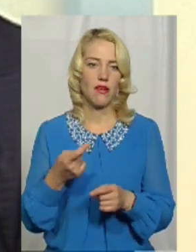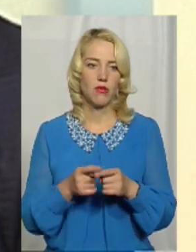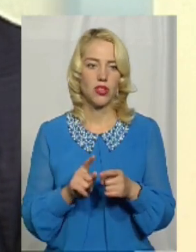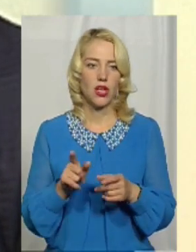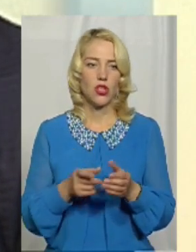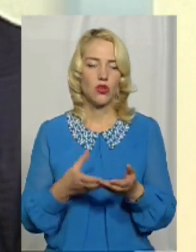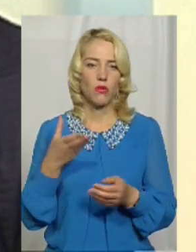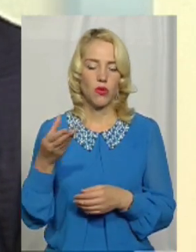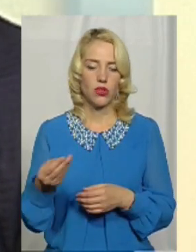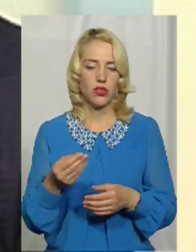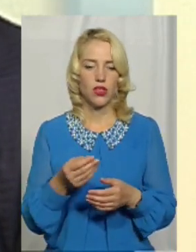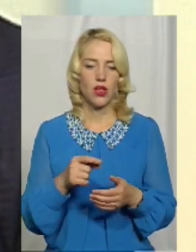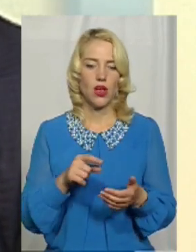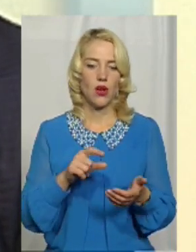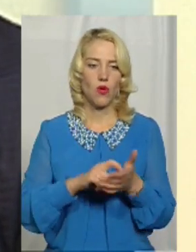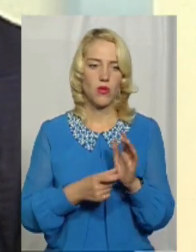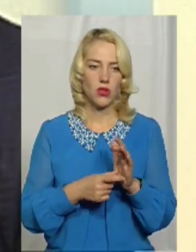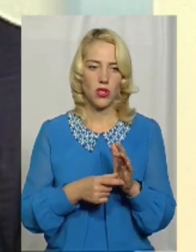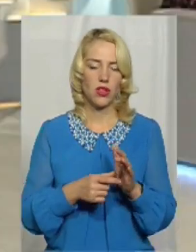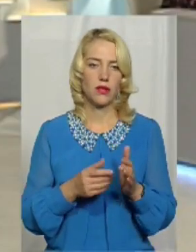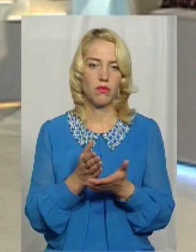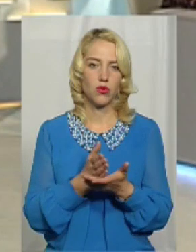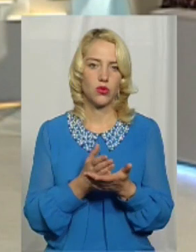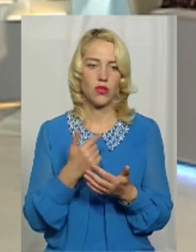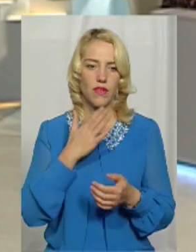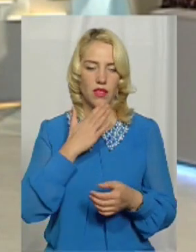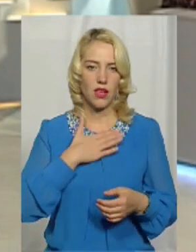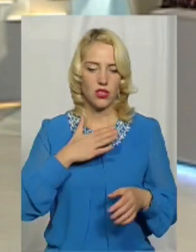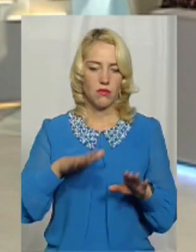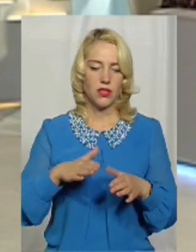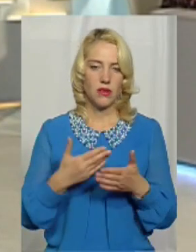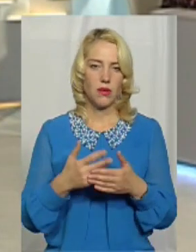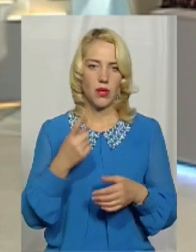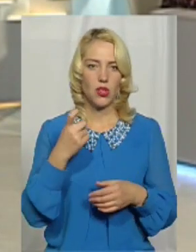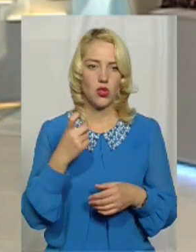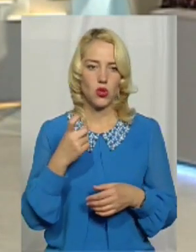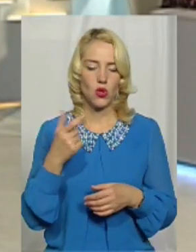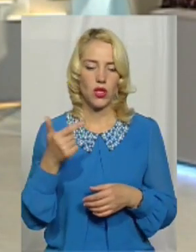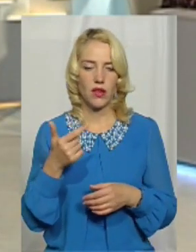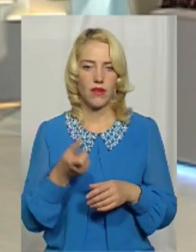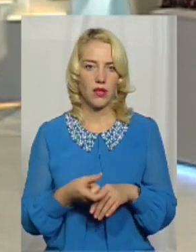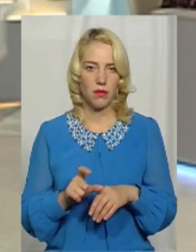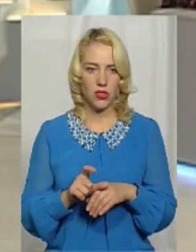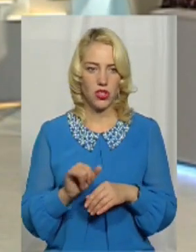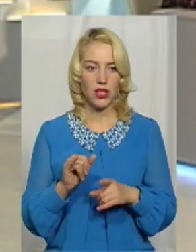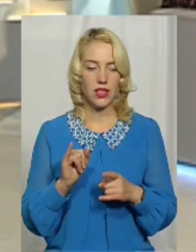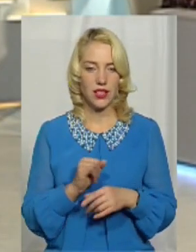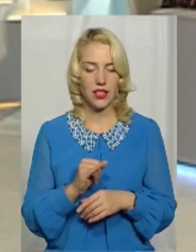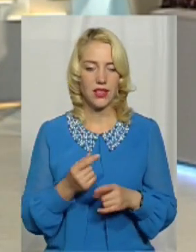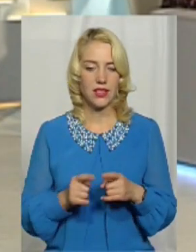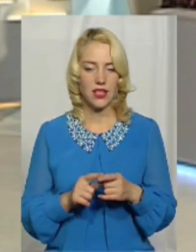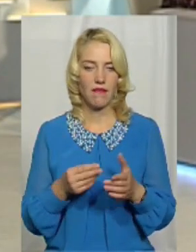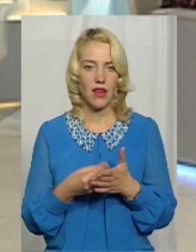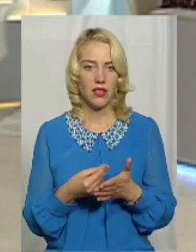вони сплачують комунальні послуги в нашій місцевості, це приблизно 100 гривень, там трошки більше. Ось. І